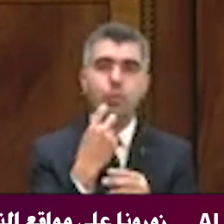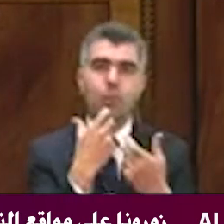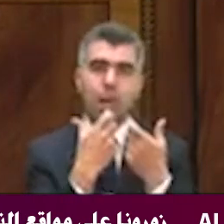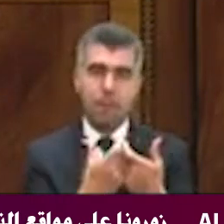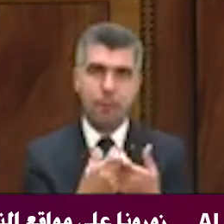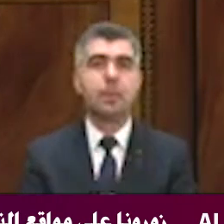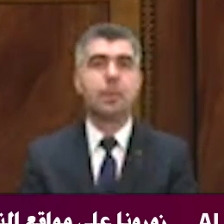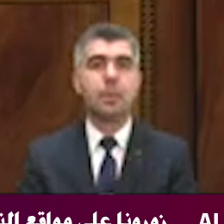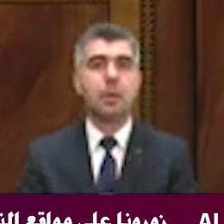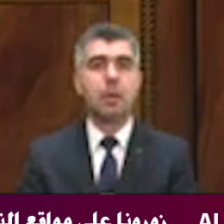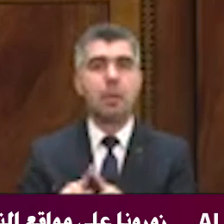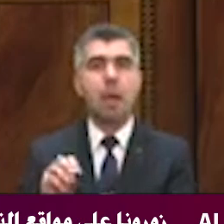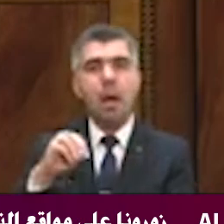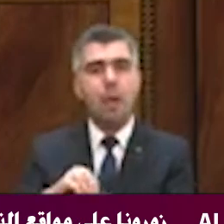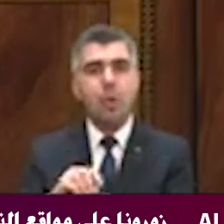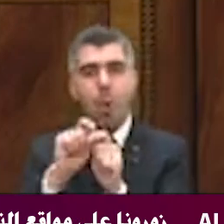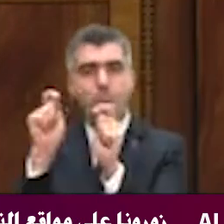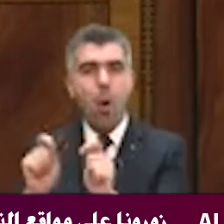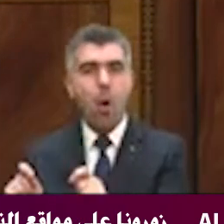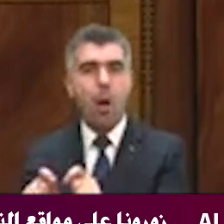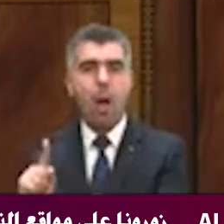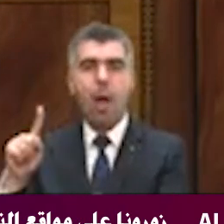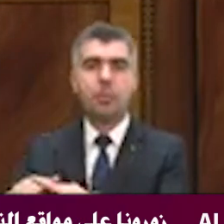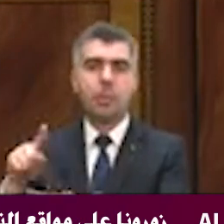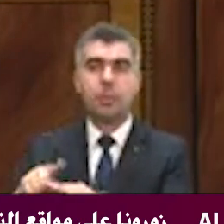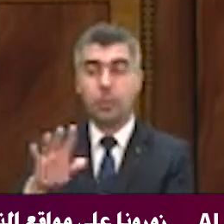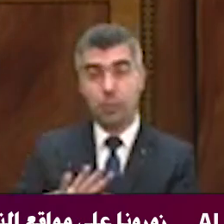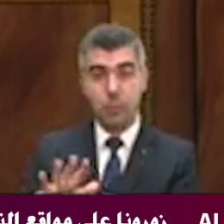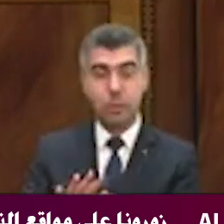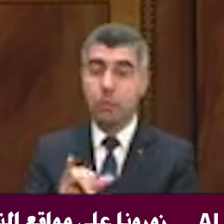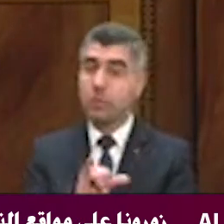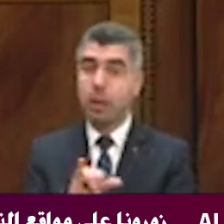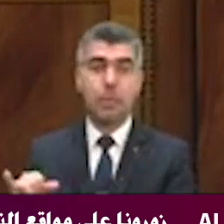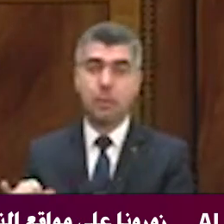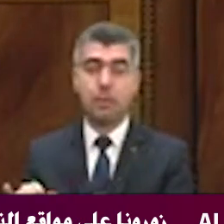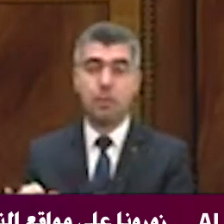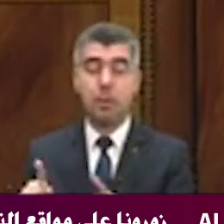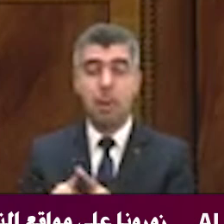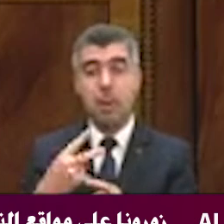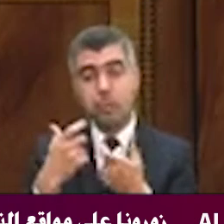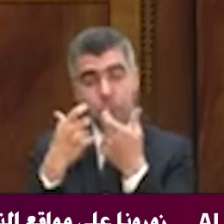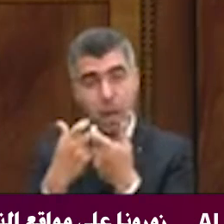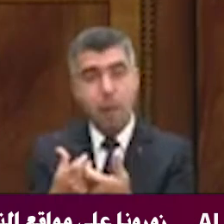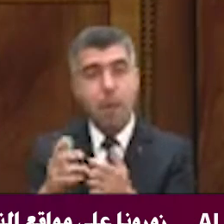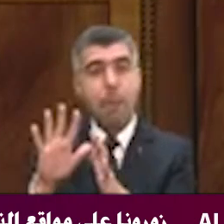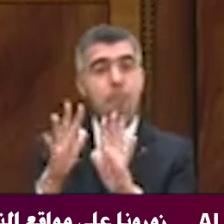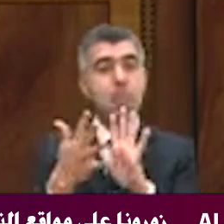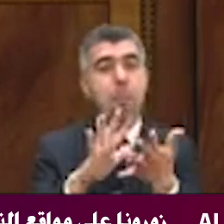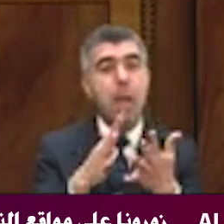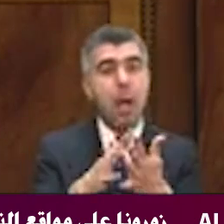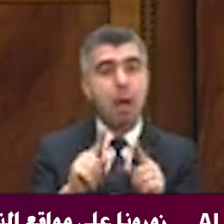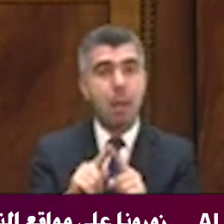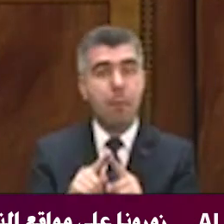ورجوع السلطوية وضرب الحريات. هناك كذلك ضرورة للوعي بالأزمة البيئية التي تشكل أكبر